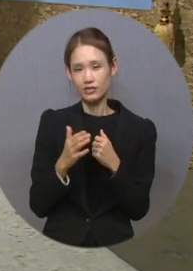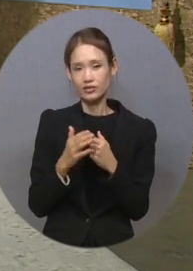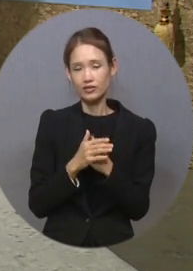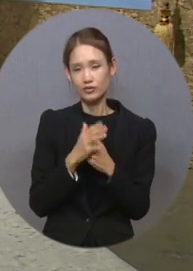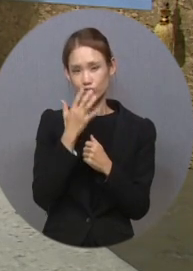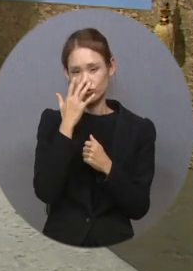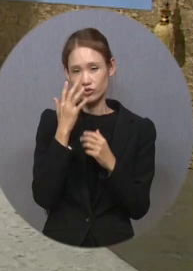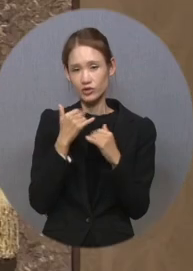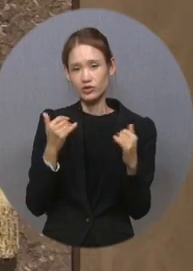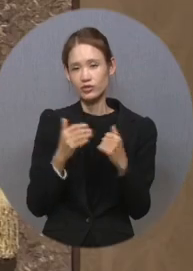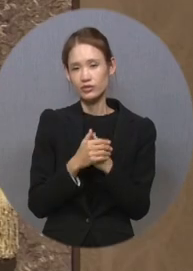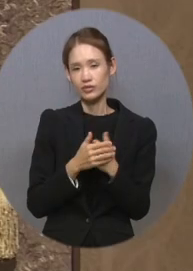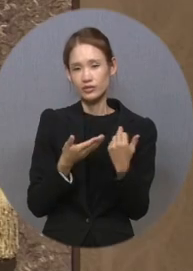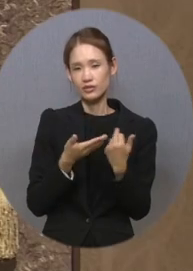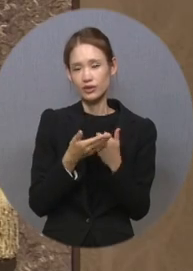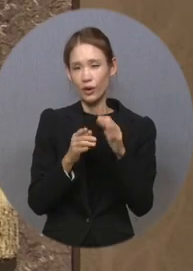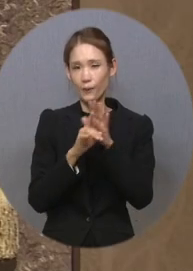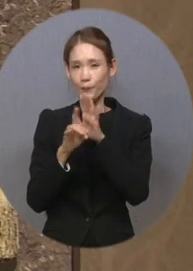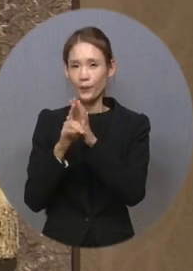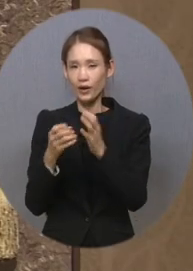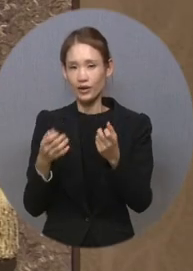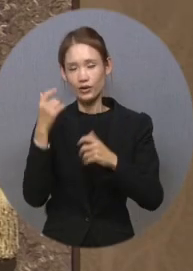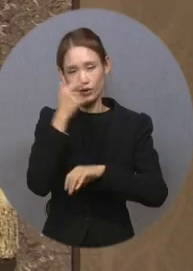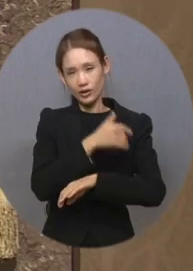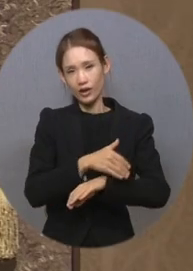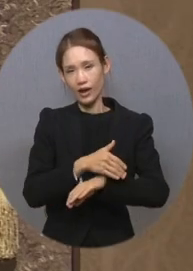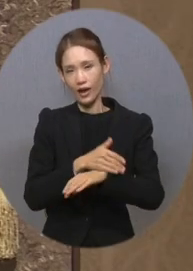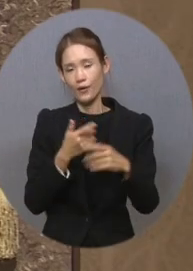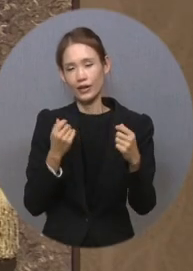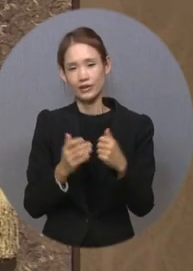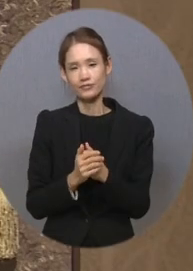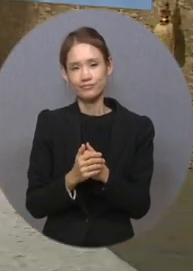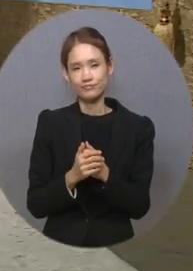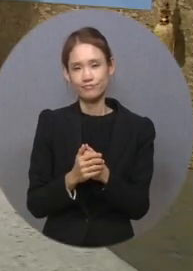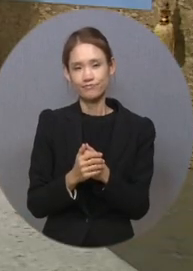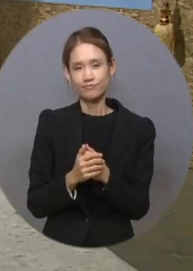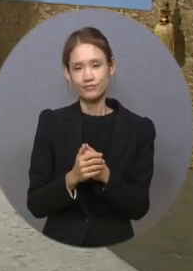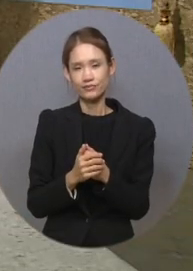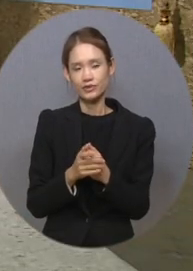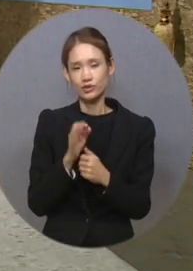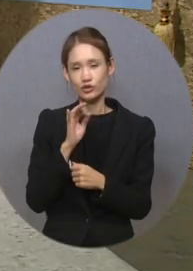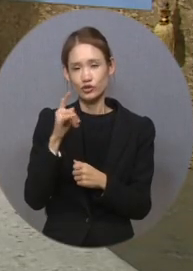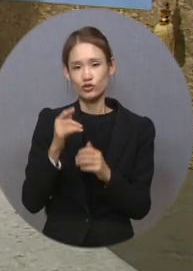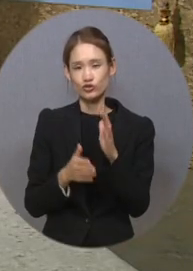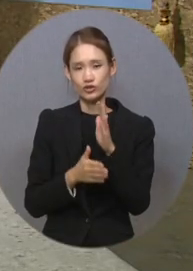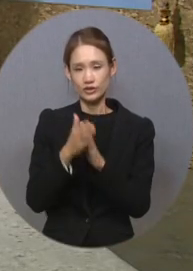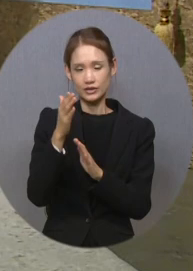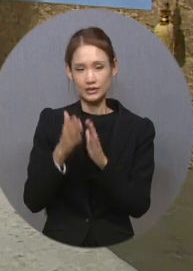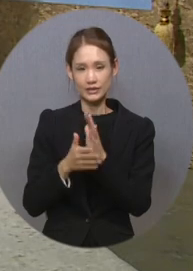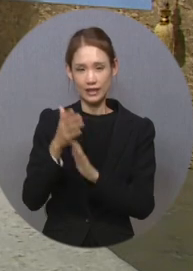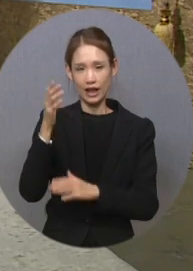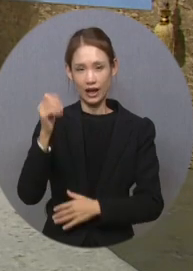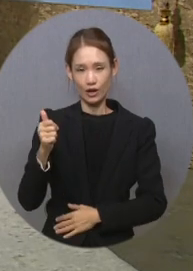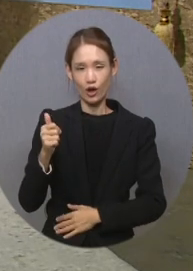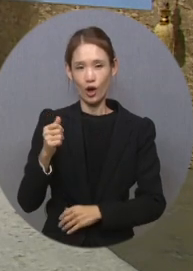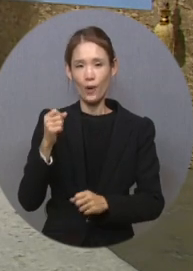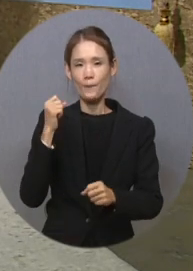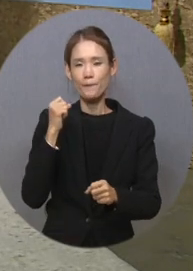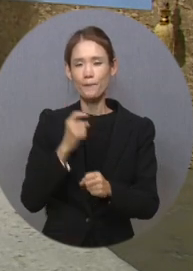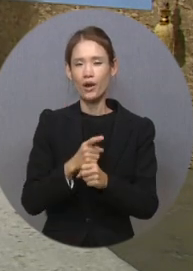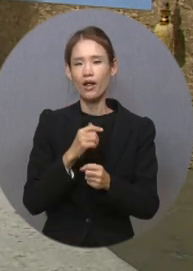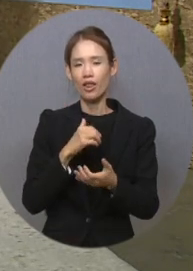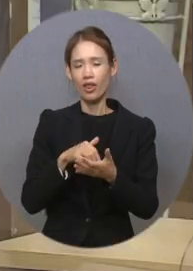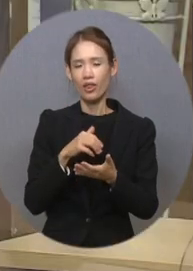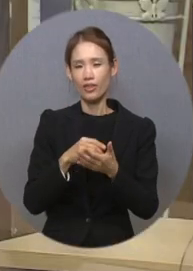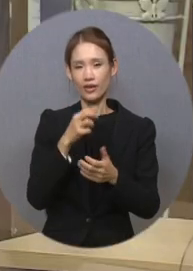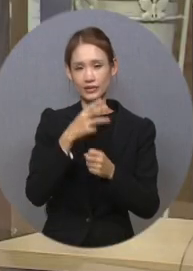네, 그렇기 때문에 섬 박람회를 계획을 한 것이죠. 네. 네. 그럼 이제 여수시의 시장으로서 지금